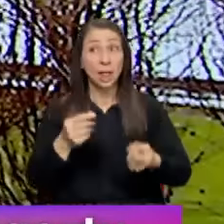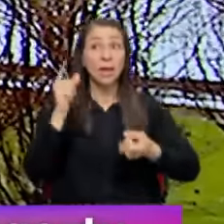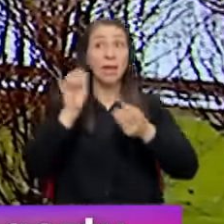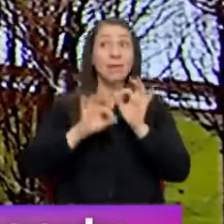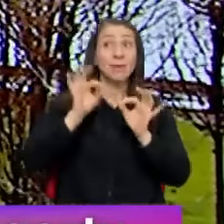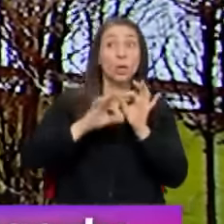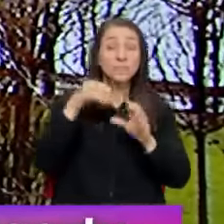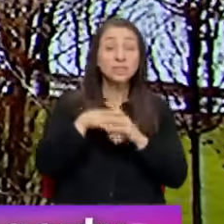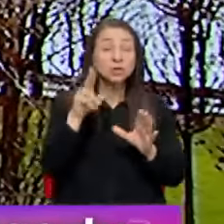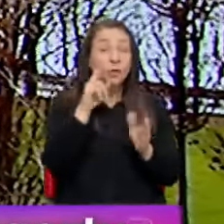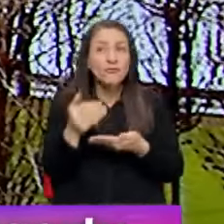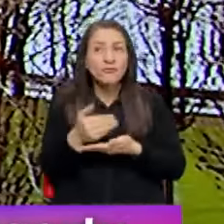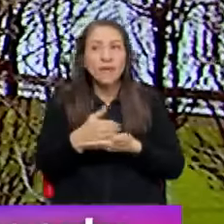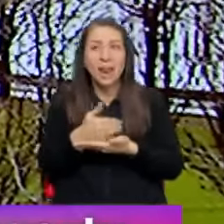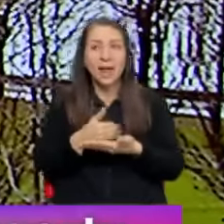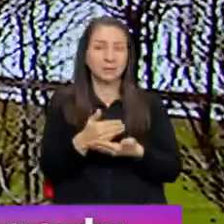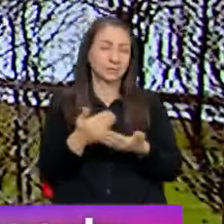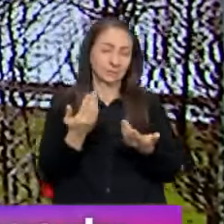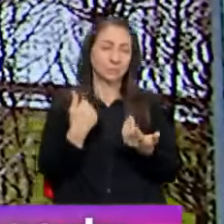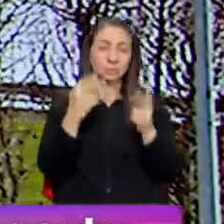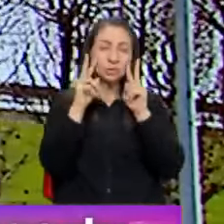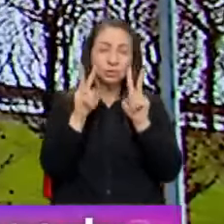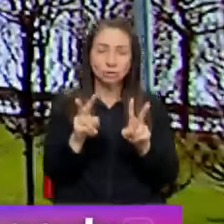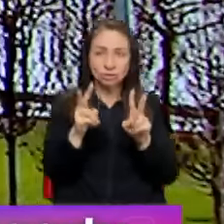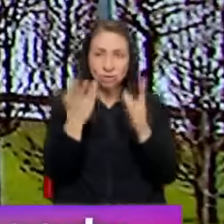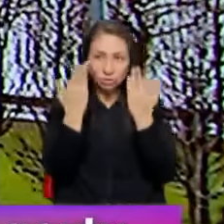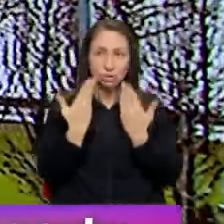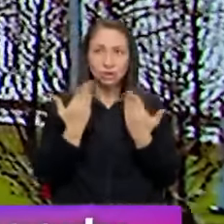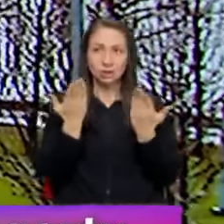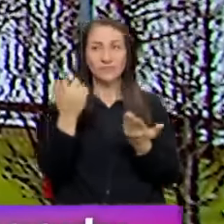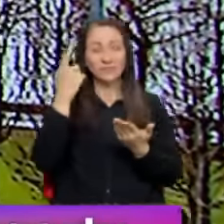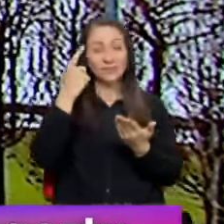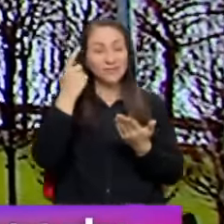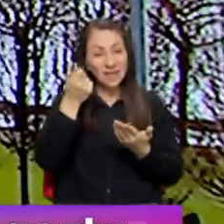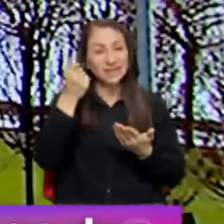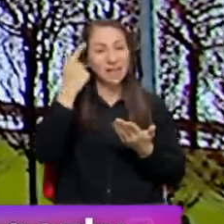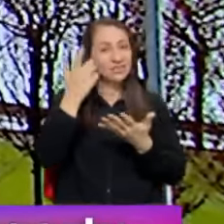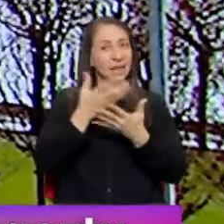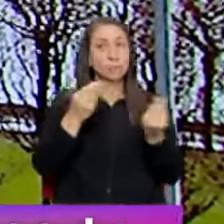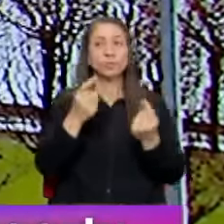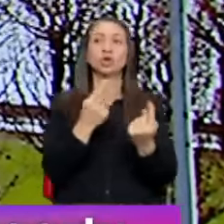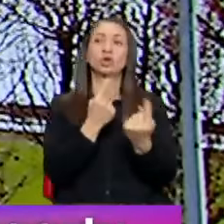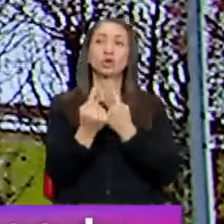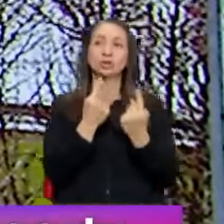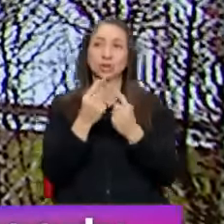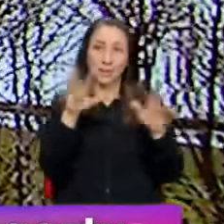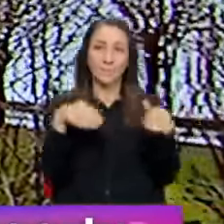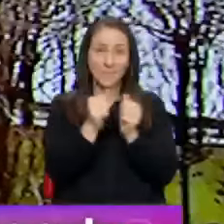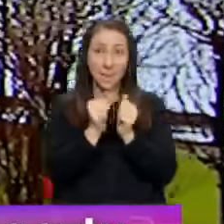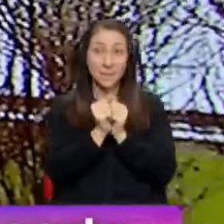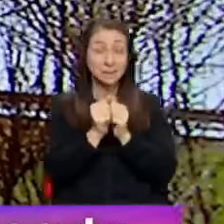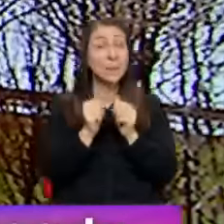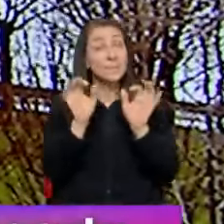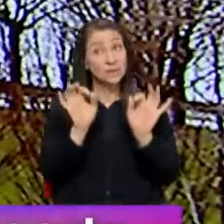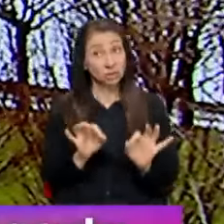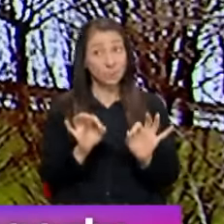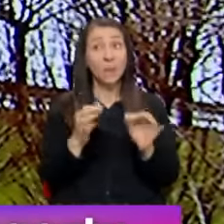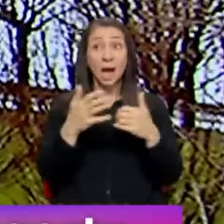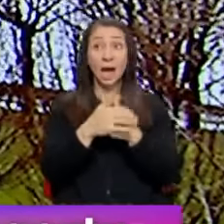ekonomideki son veriler, rakamlar, karşımızdaki finansal hafıza kaybımız. Bunu konuşacağız hep birlikte. Başlayalım